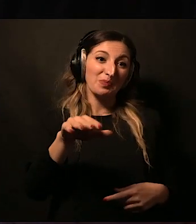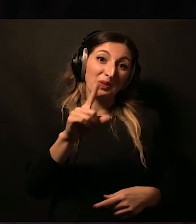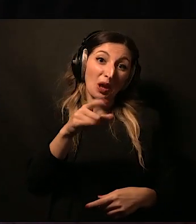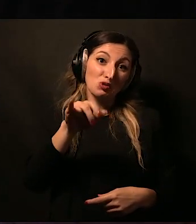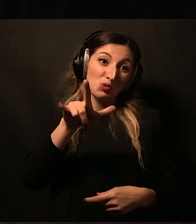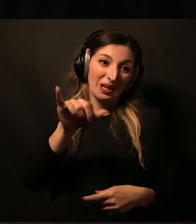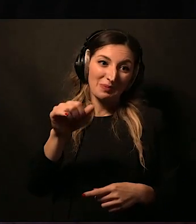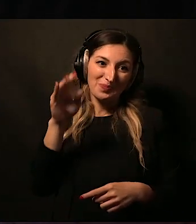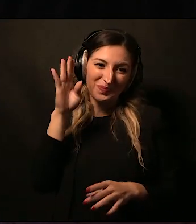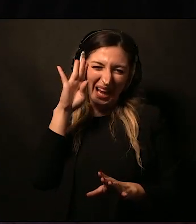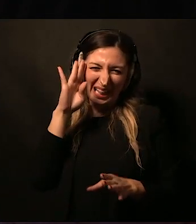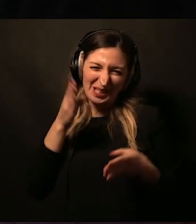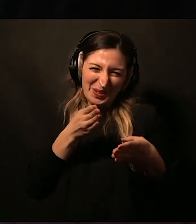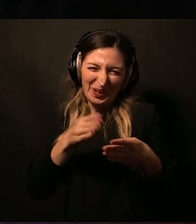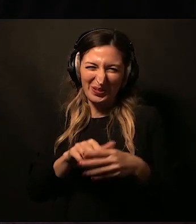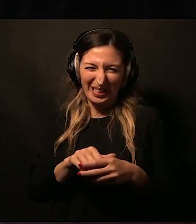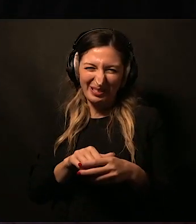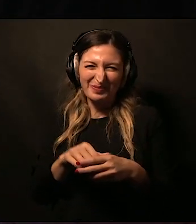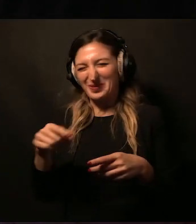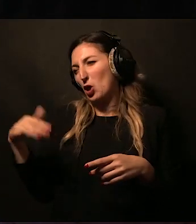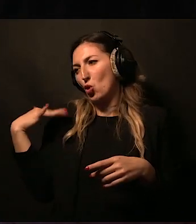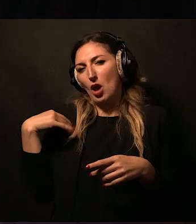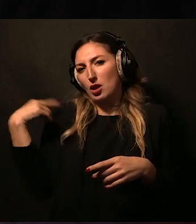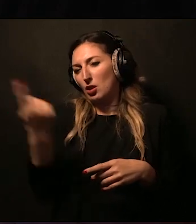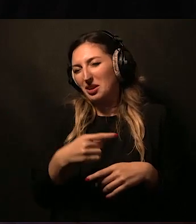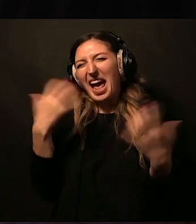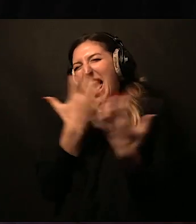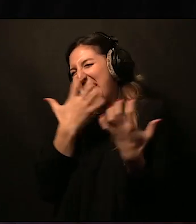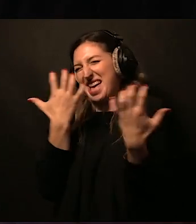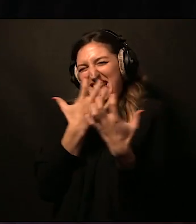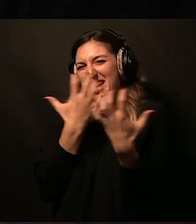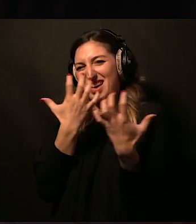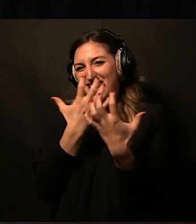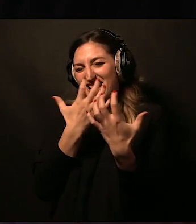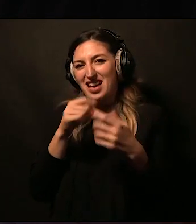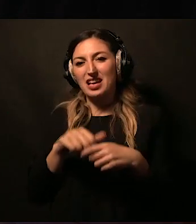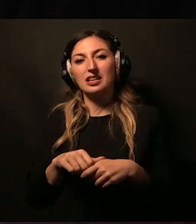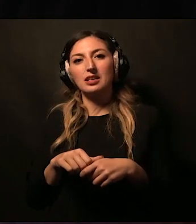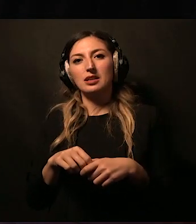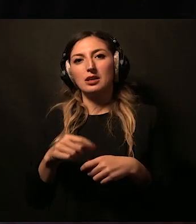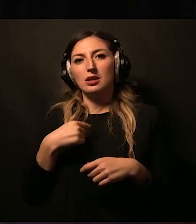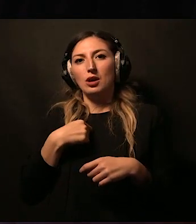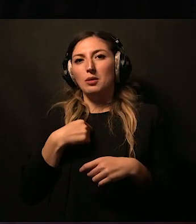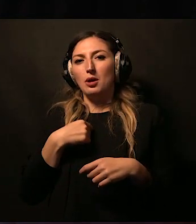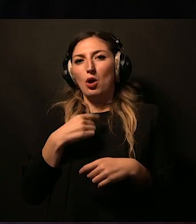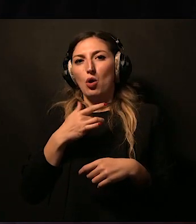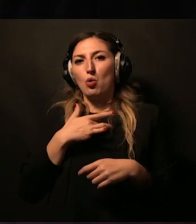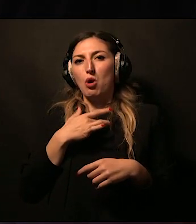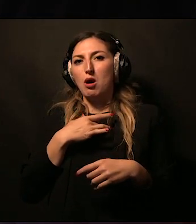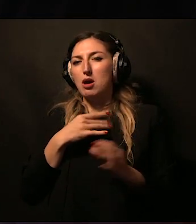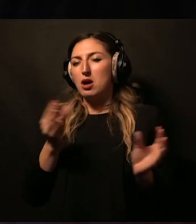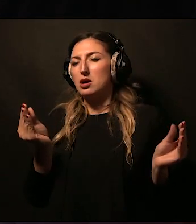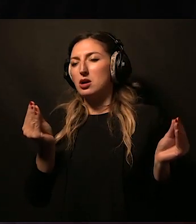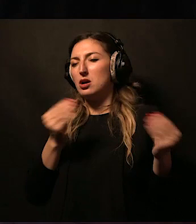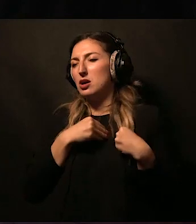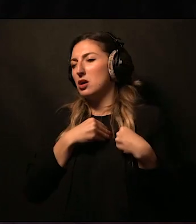e di nuovo giù tutti quanti a ridere mi si è congelato il cuore in quel